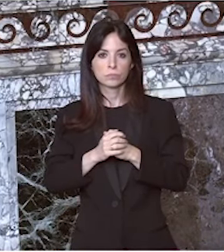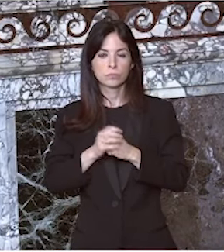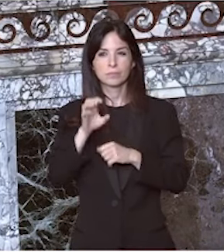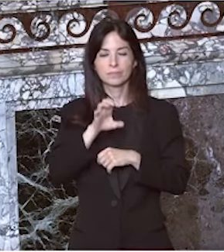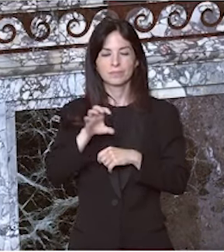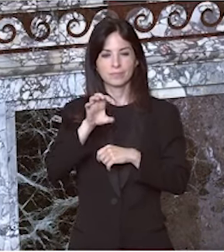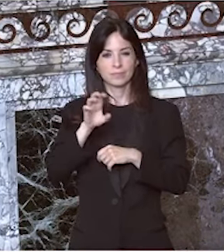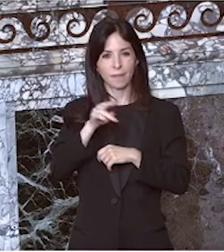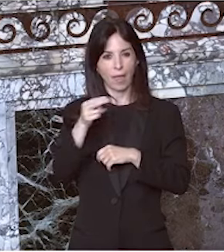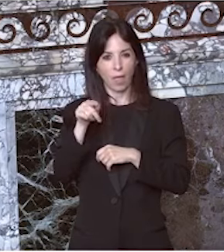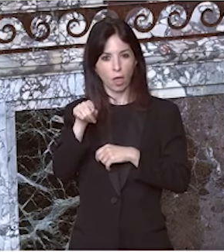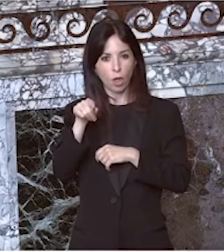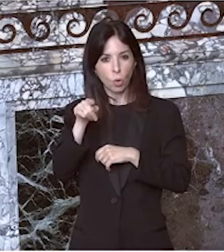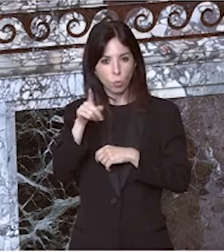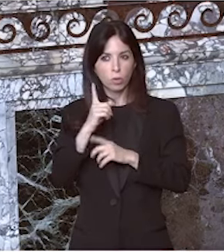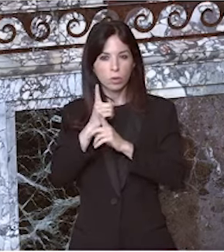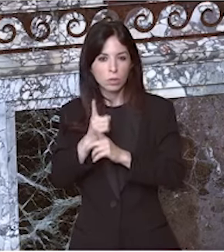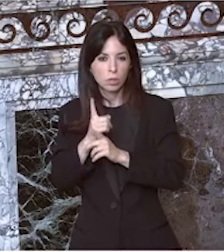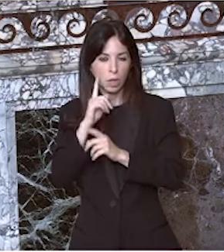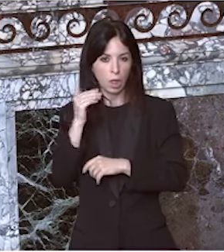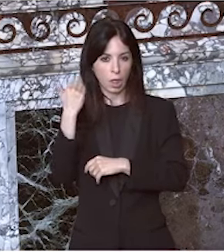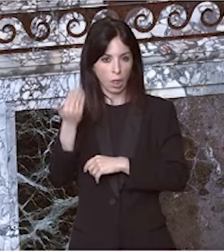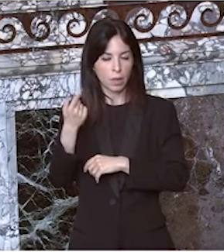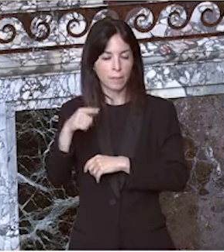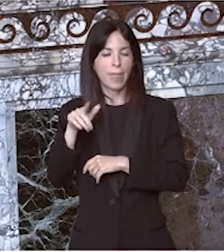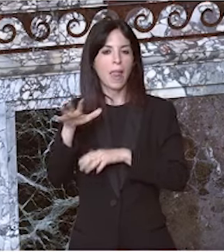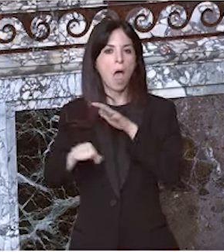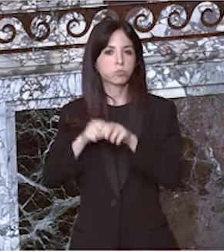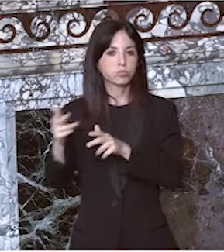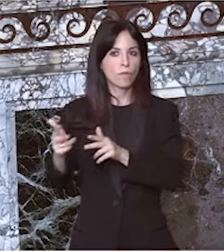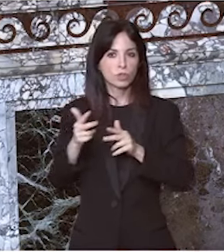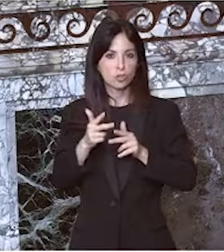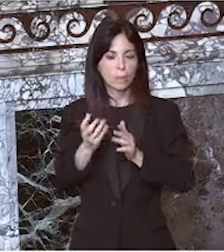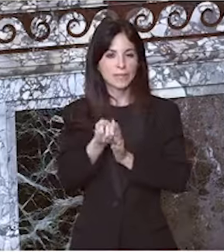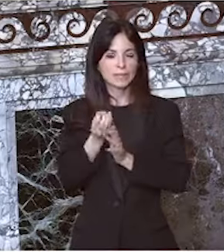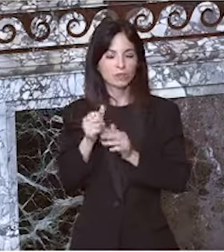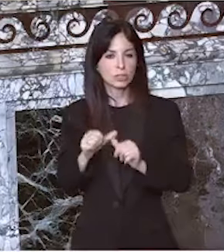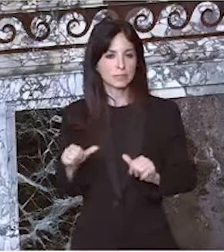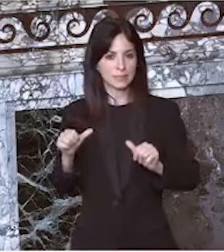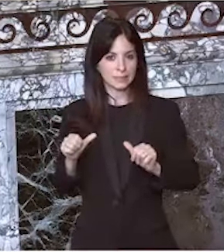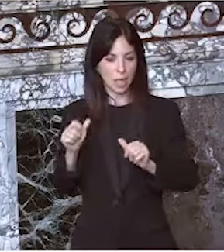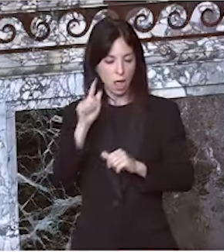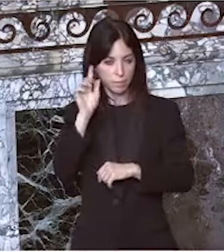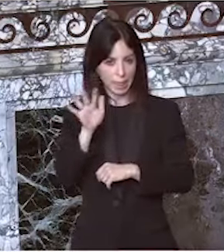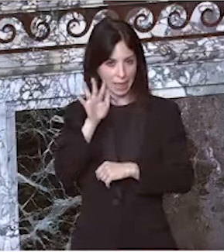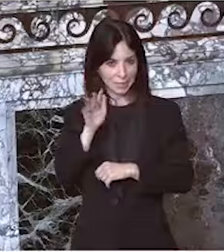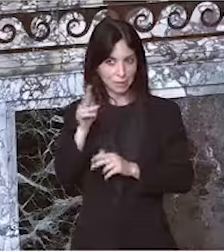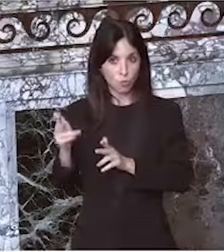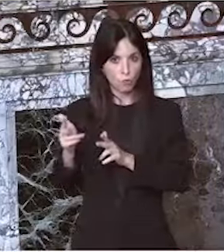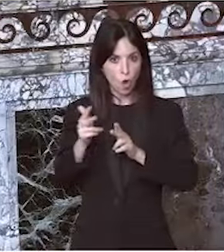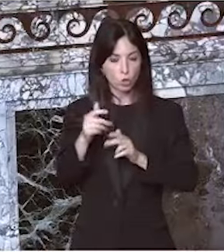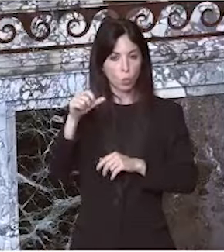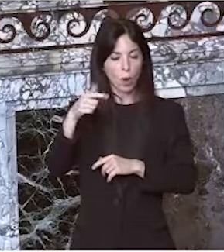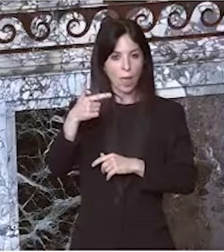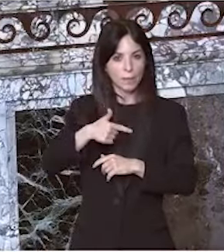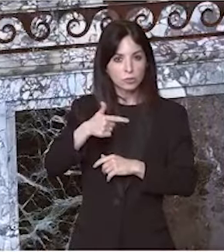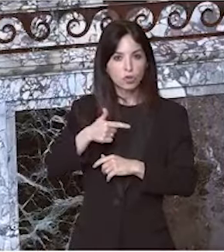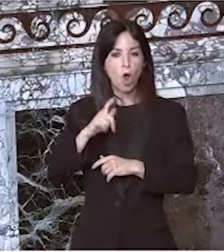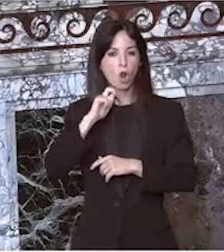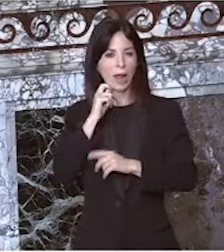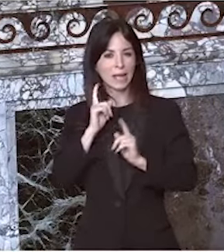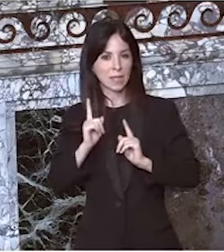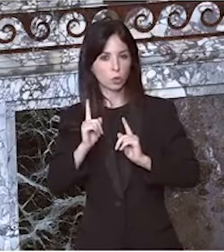L'area dell'euro è inoltre dipendente dall'estero per l'approvvigionamento di risorse essenziali, ad esempio le forniture di petrolio e gas